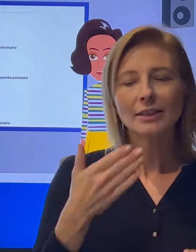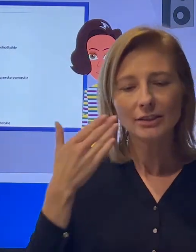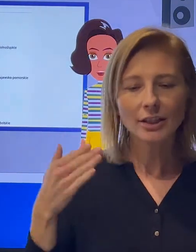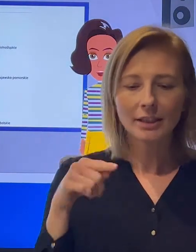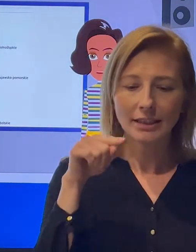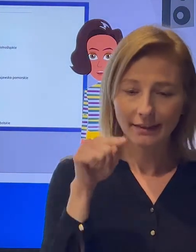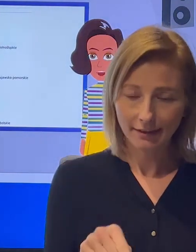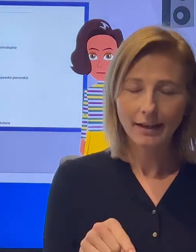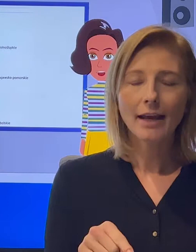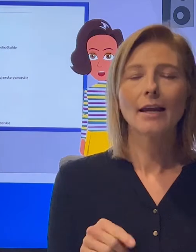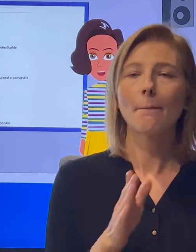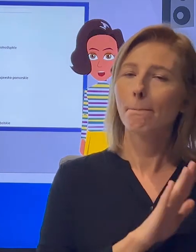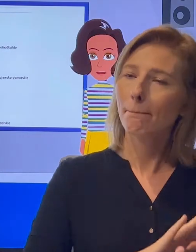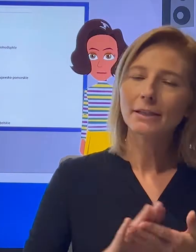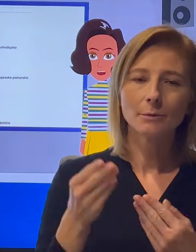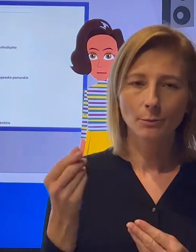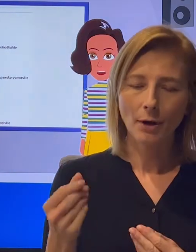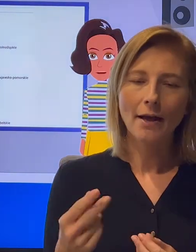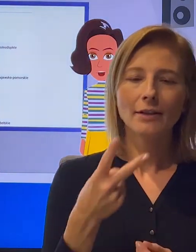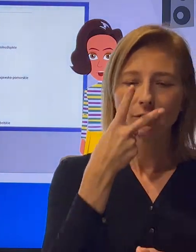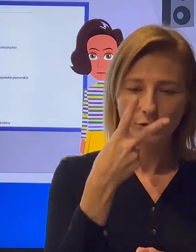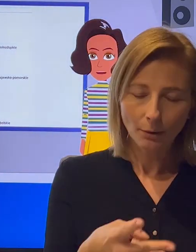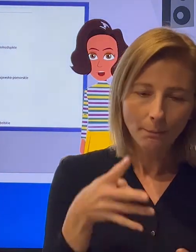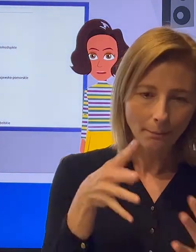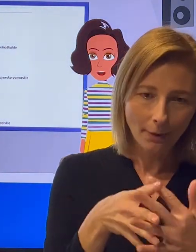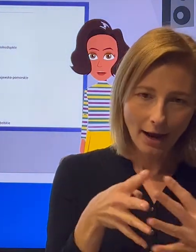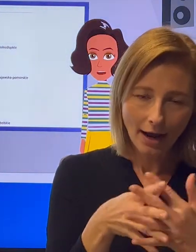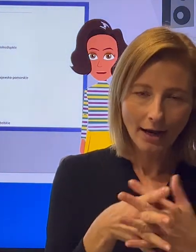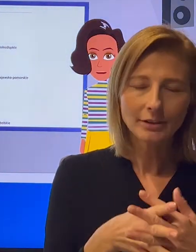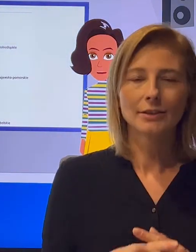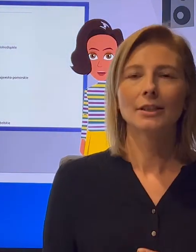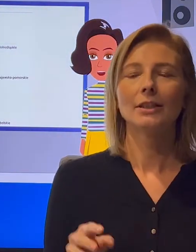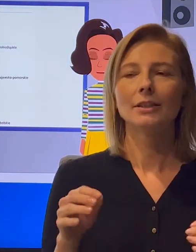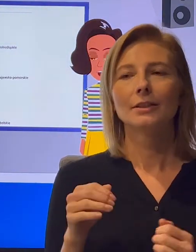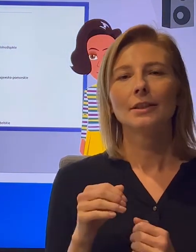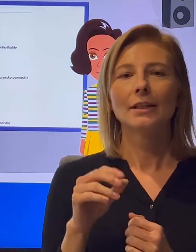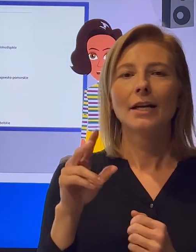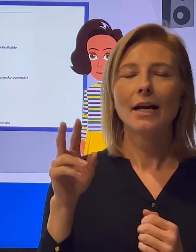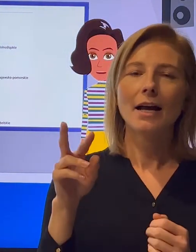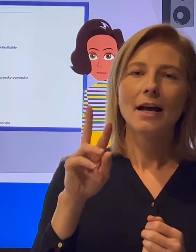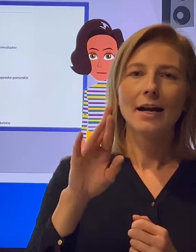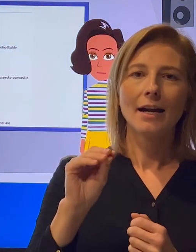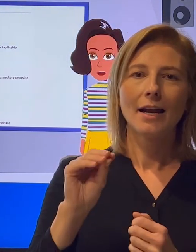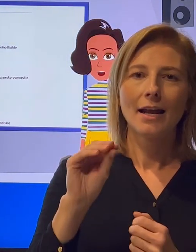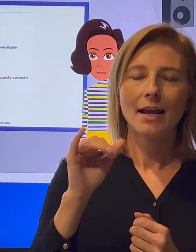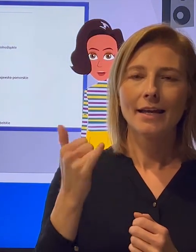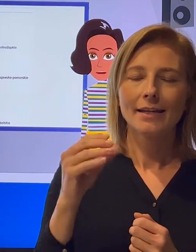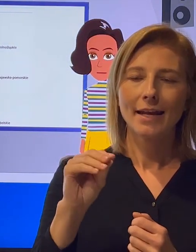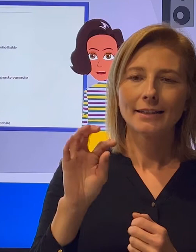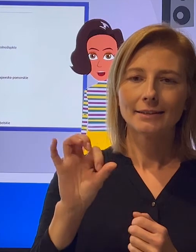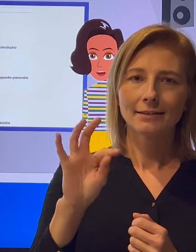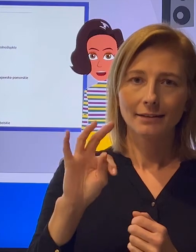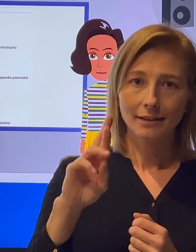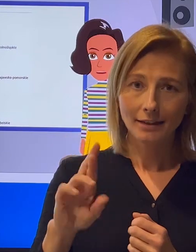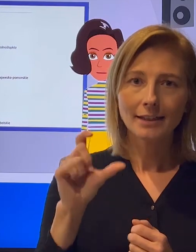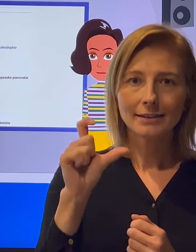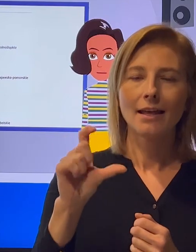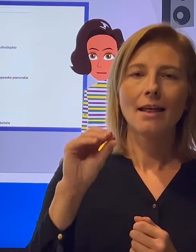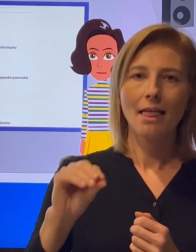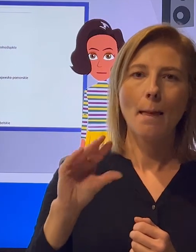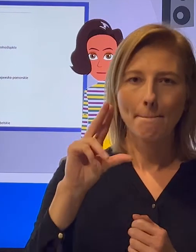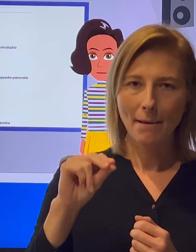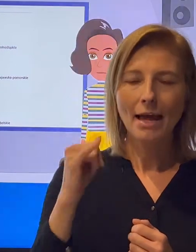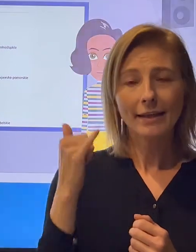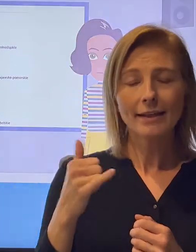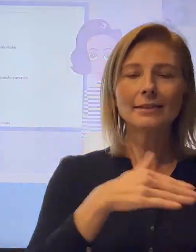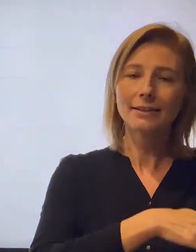uzyskasz bezpłatny dostęp do aktualnych danych z Państwowego Rejestru Centralnej Ewidencji Pojazdów, CEP, oraz rejestrów zagranicznych.